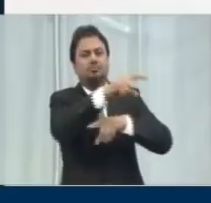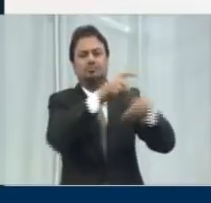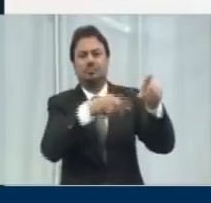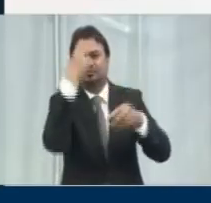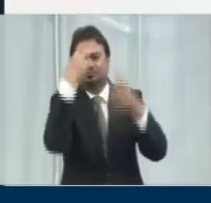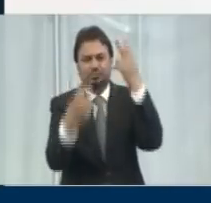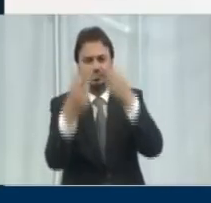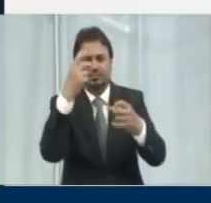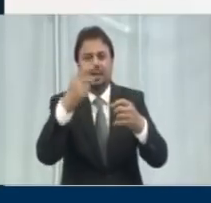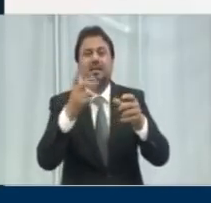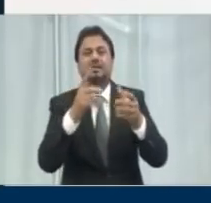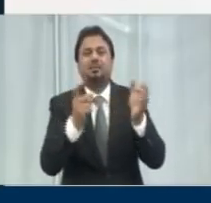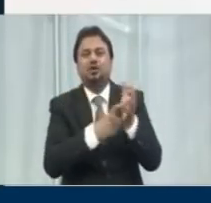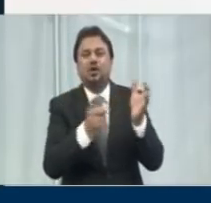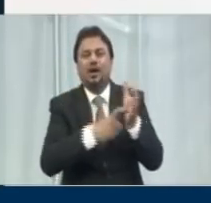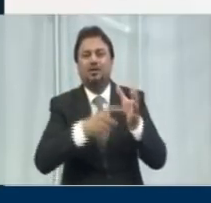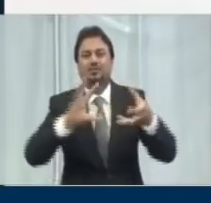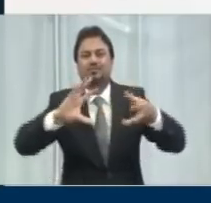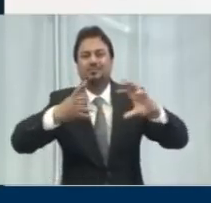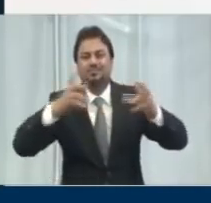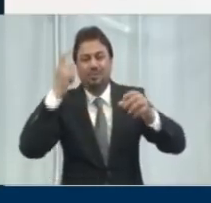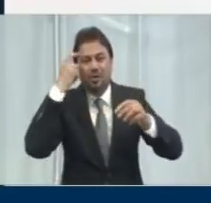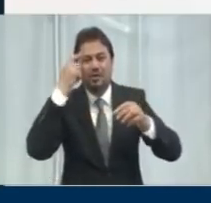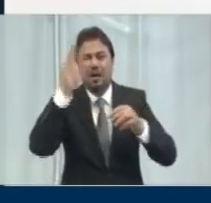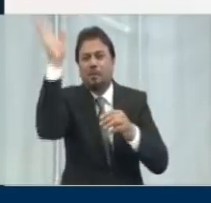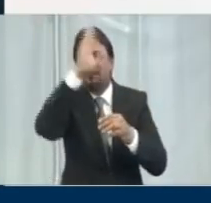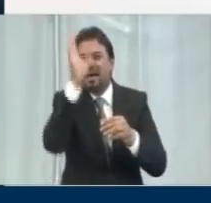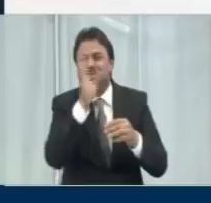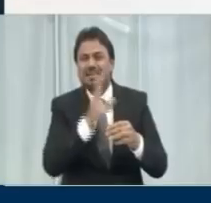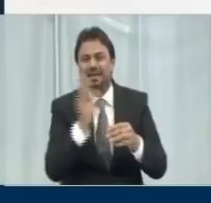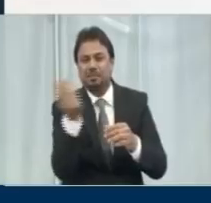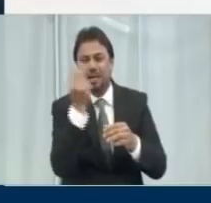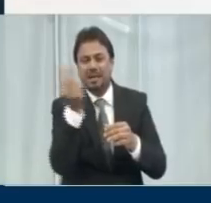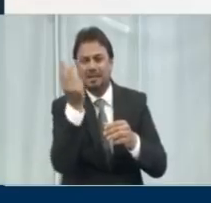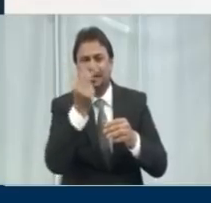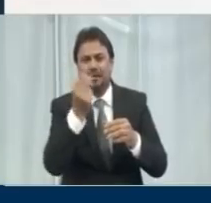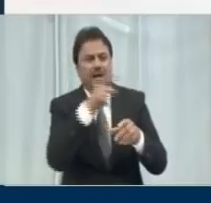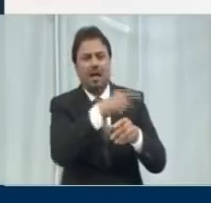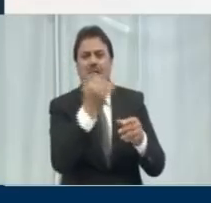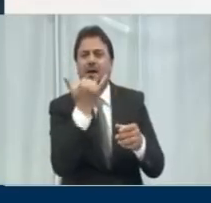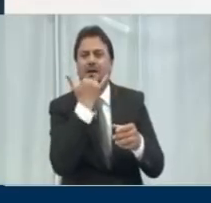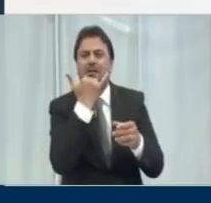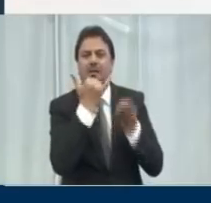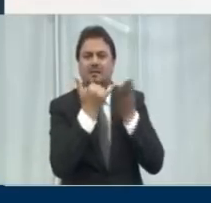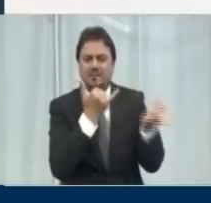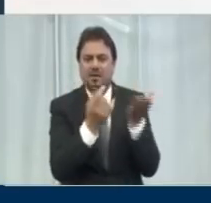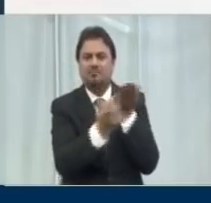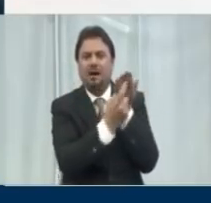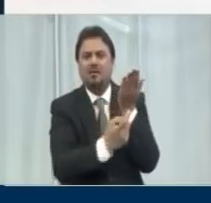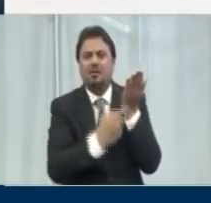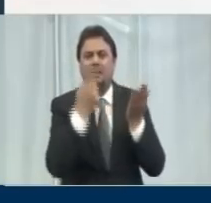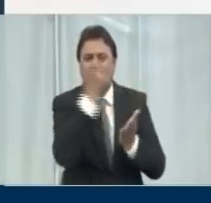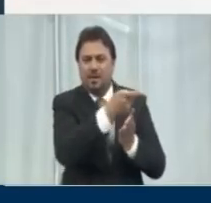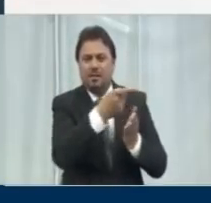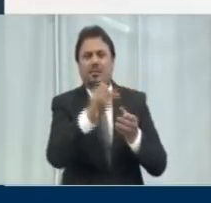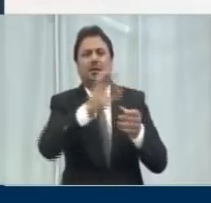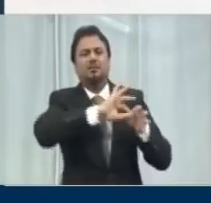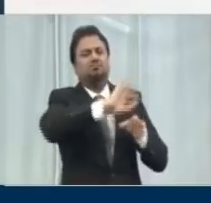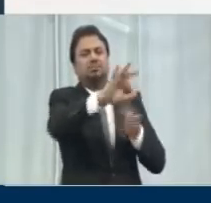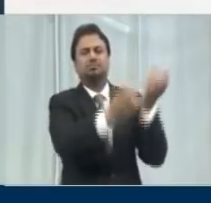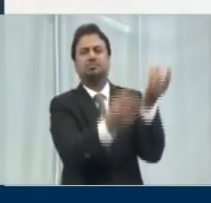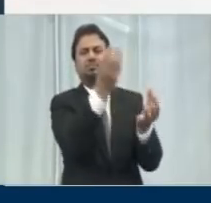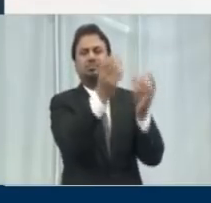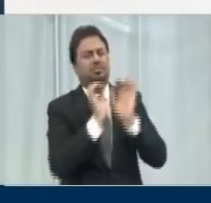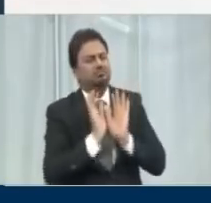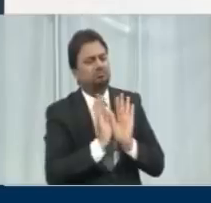من الدجاج البرازيلي المخالف للضوابط في جمرك بوابة البصرة. وقالت الهيئة في بيان لها أن جمرك